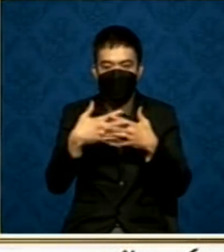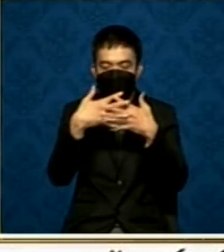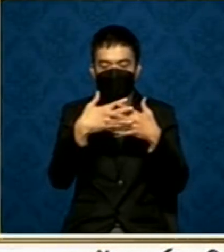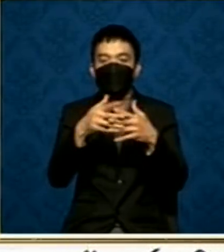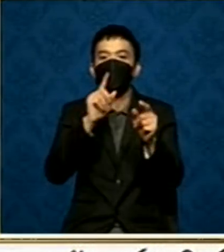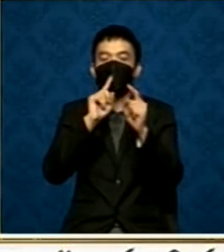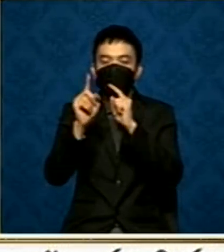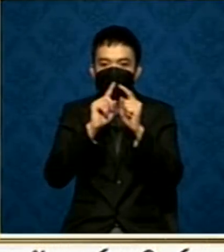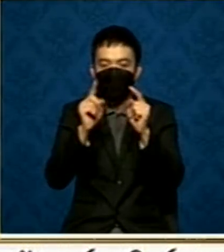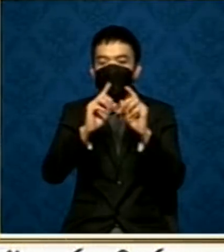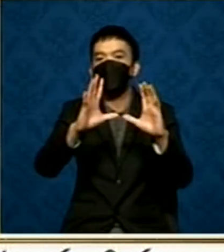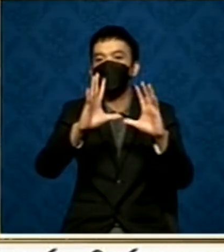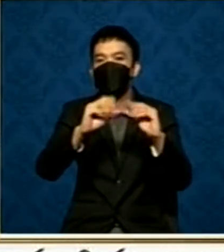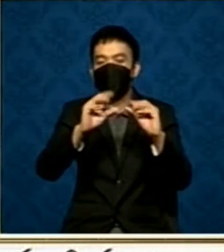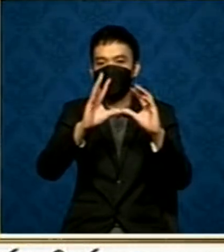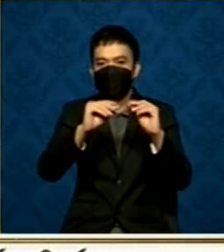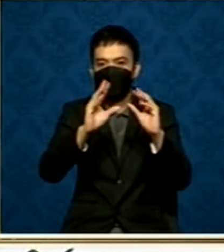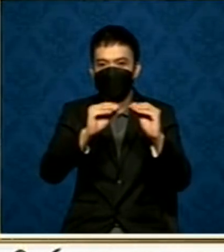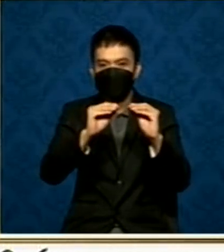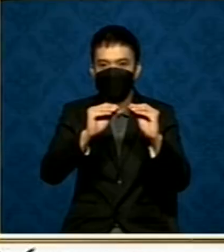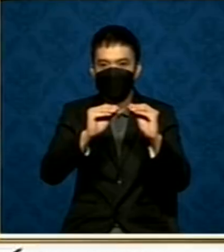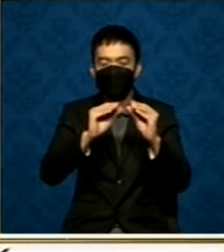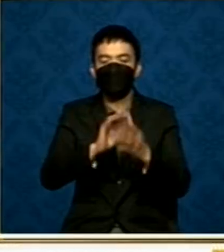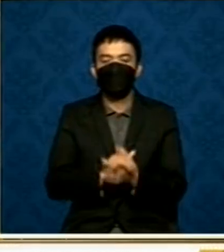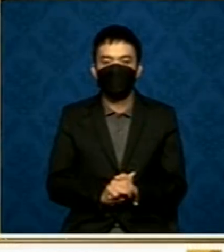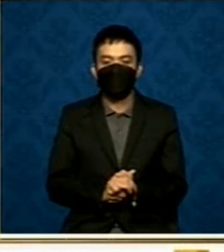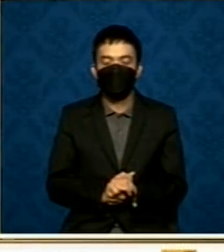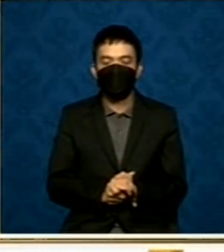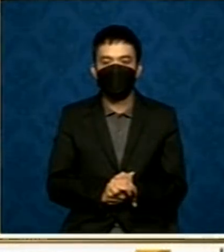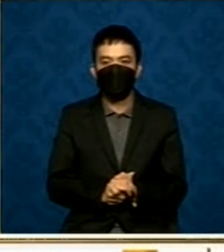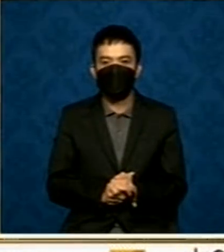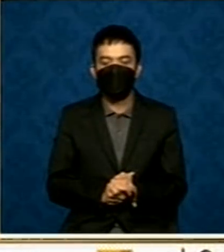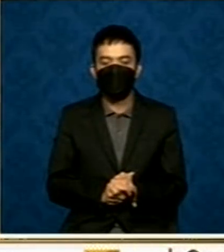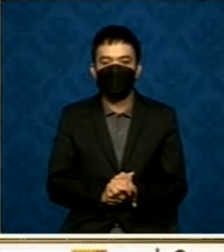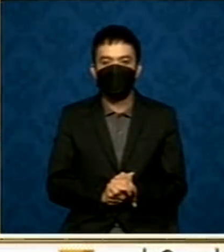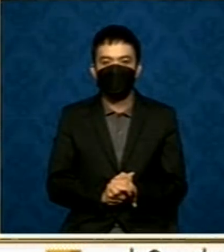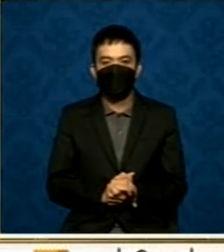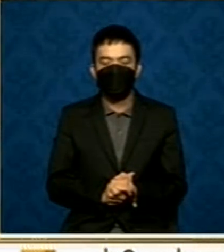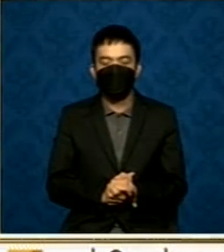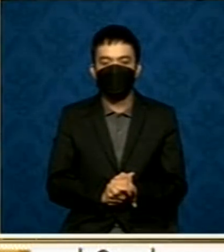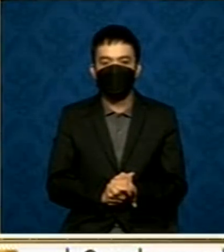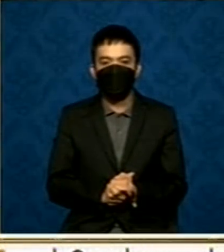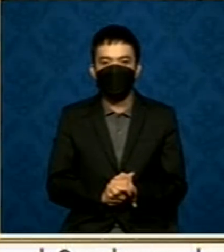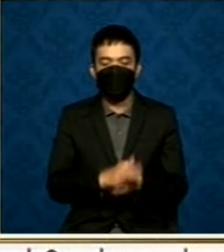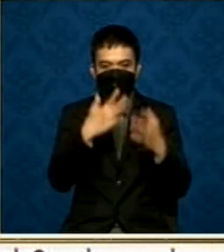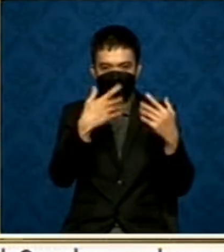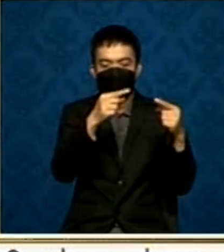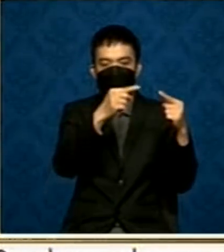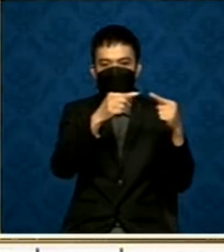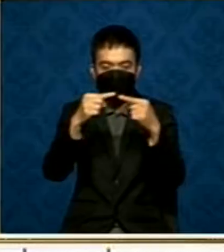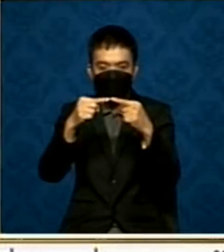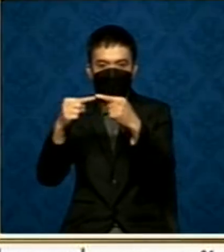คำชุมสาพชาติและต่อไปที่ ที่ วาชิกตัน